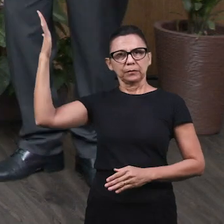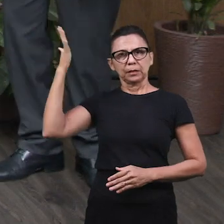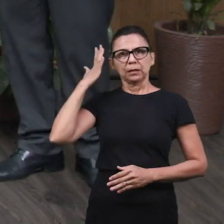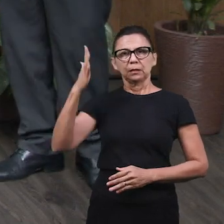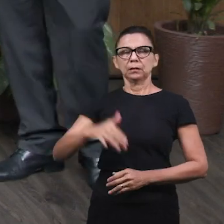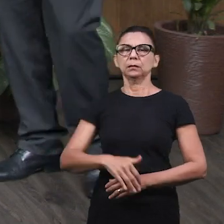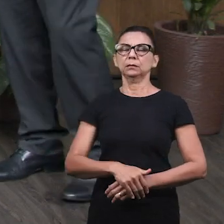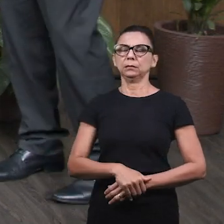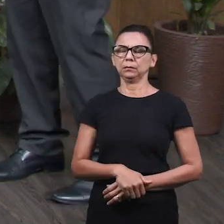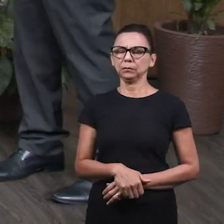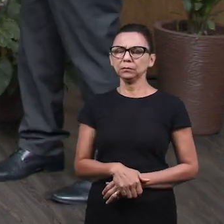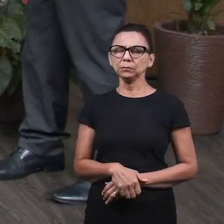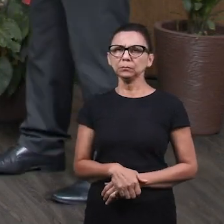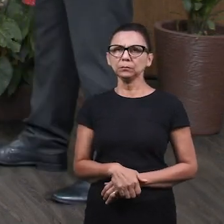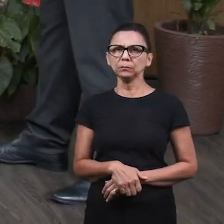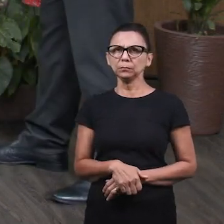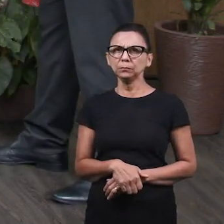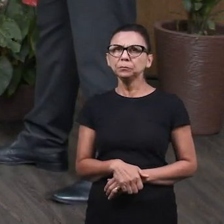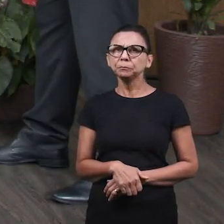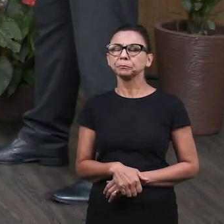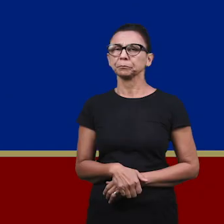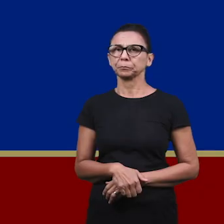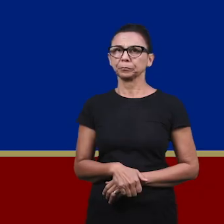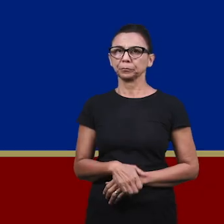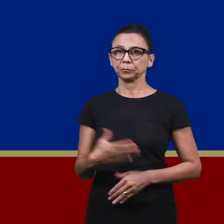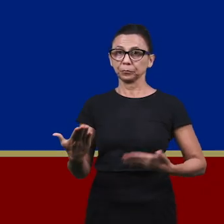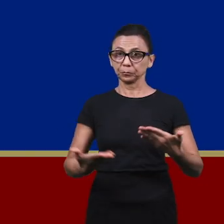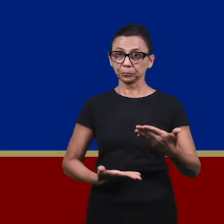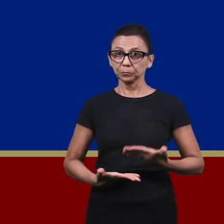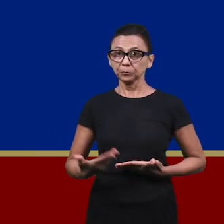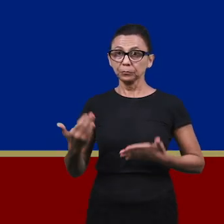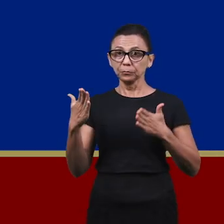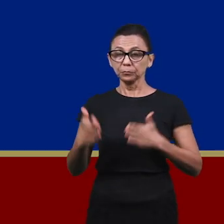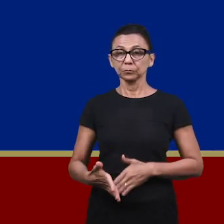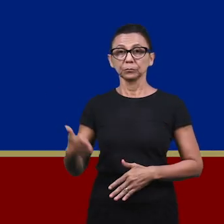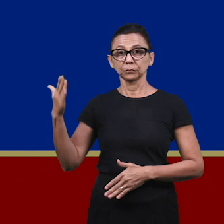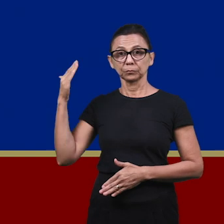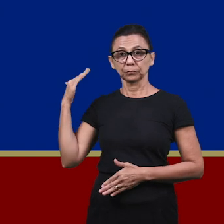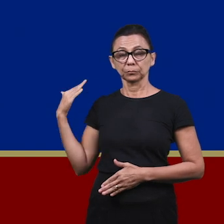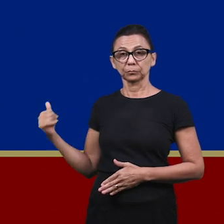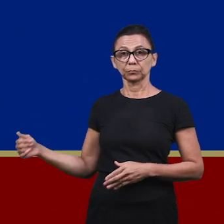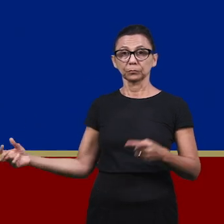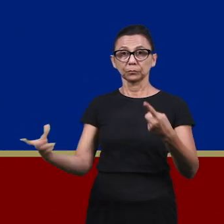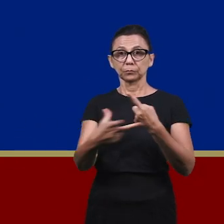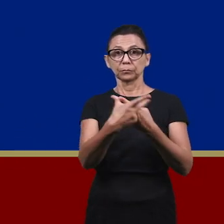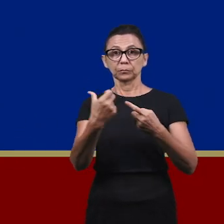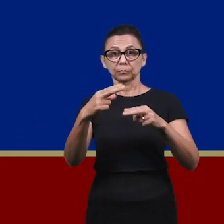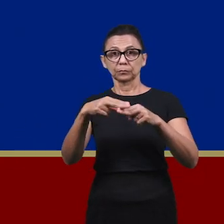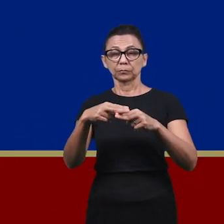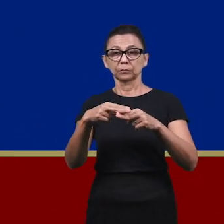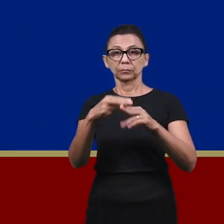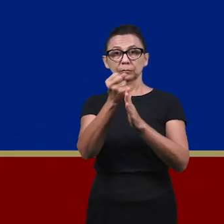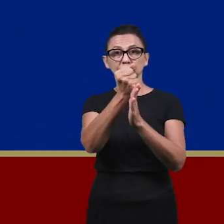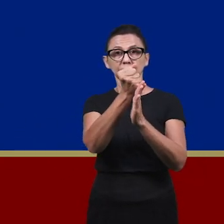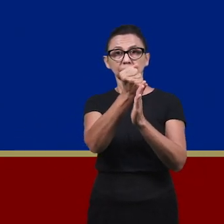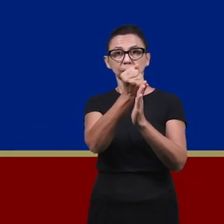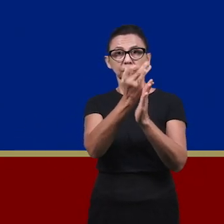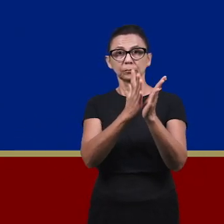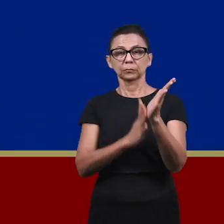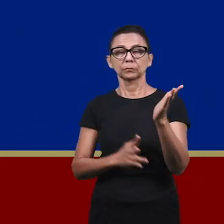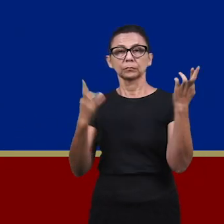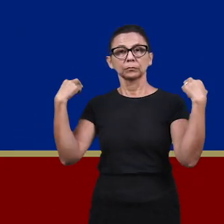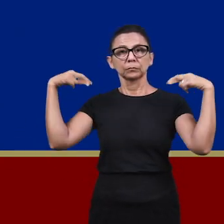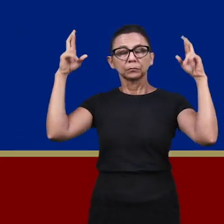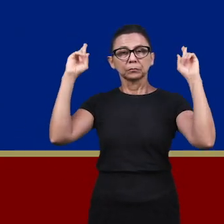11. Et eux, ils l'ont vaincu par le sang de l'agneau et par la parole de leur